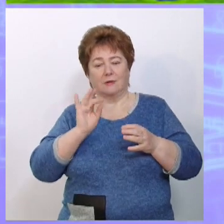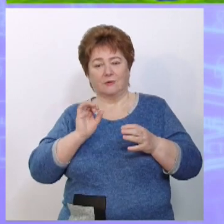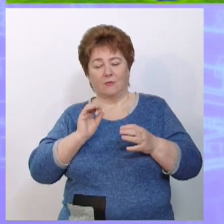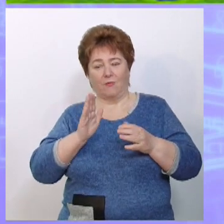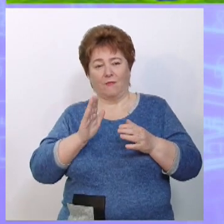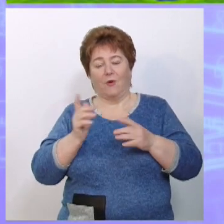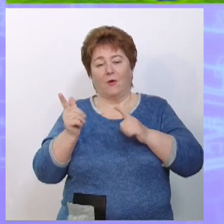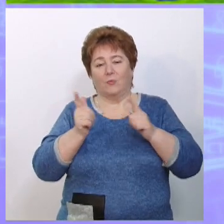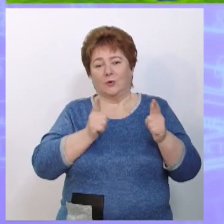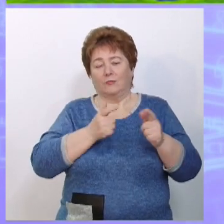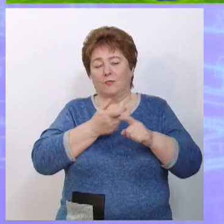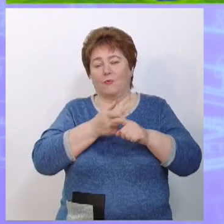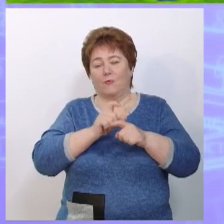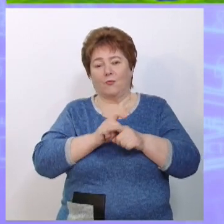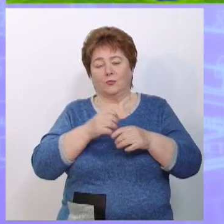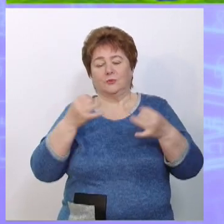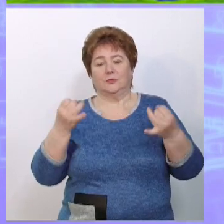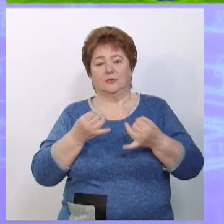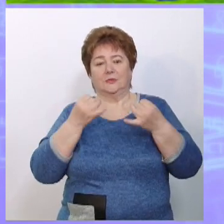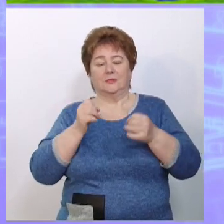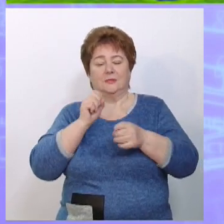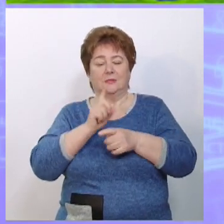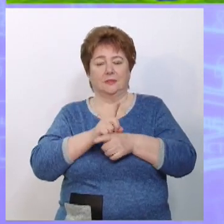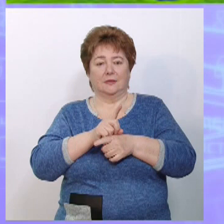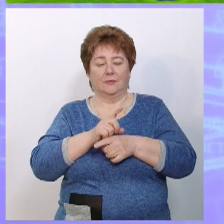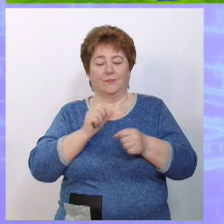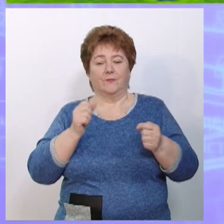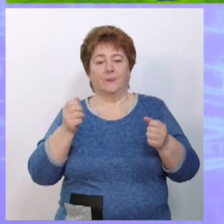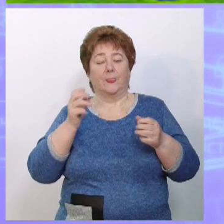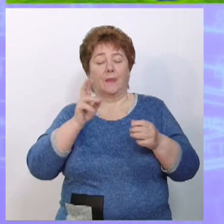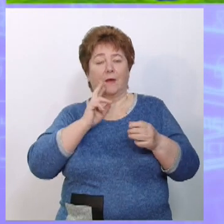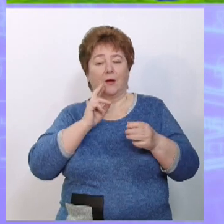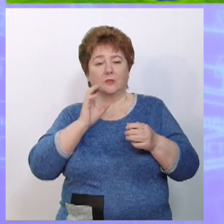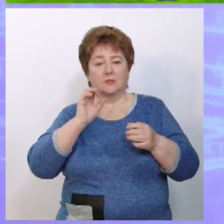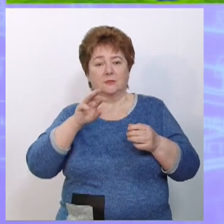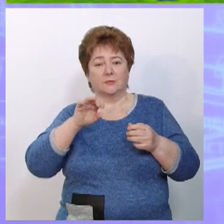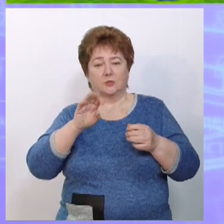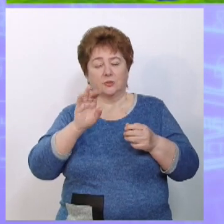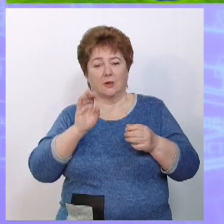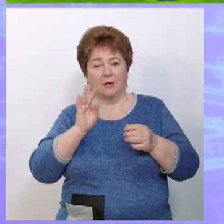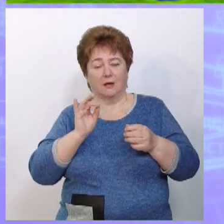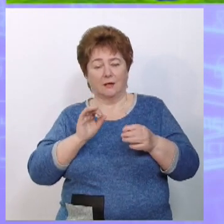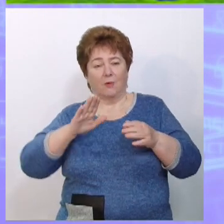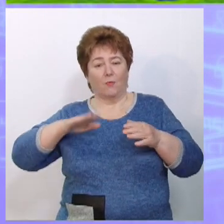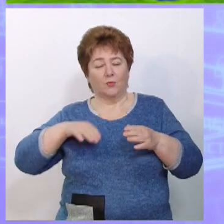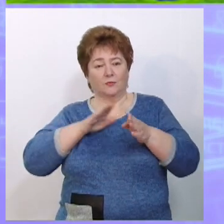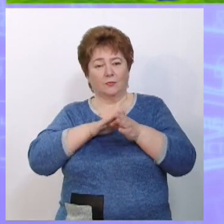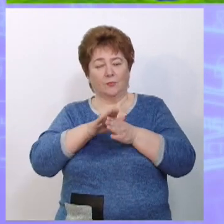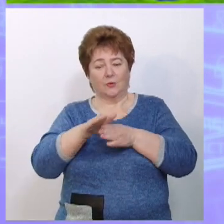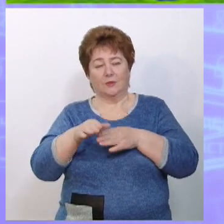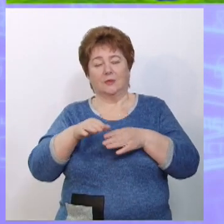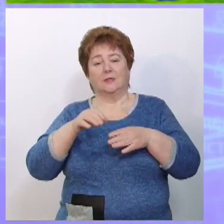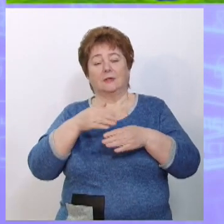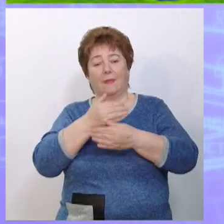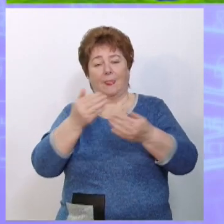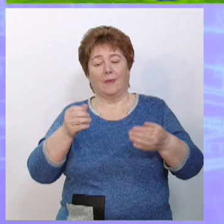нас очень интересные задания. Каждый смешарик после выполнения нами